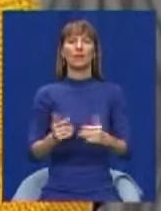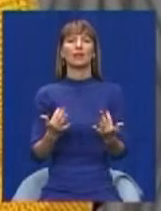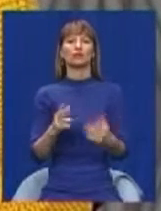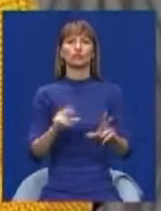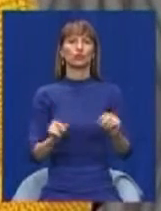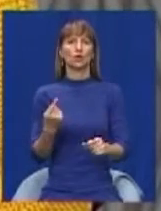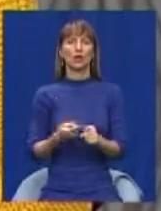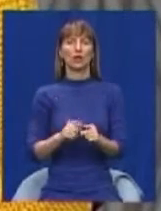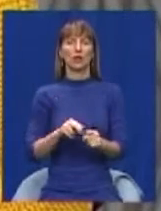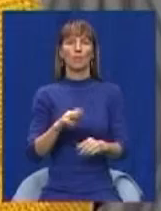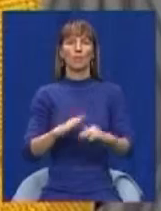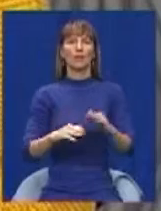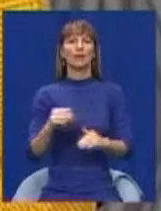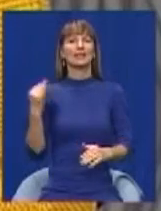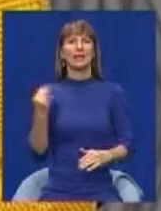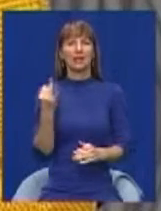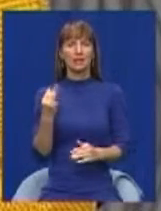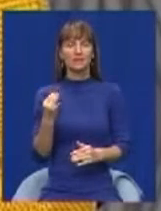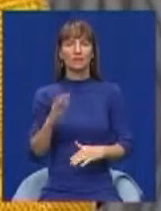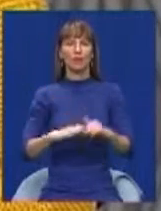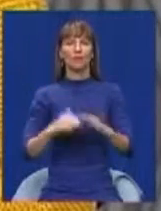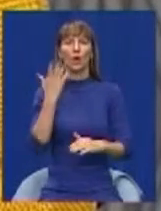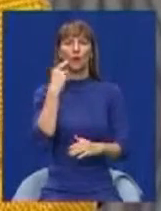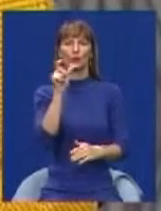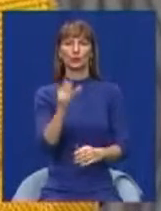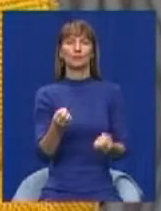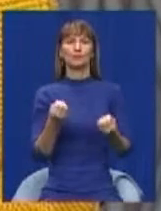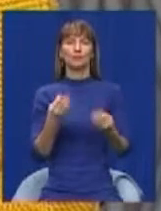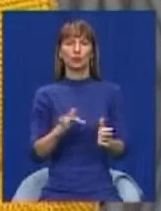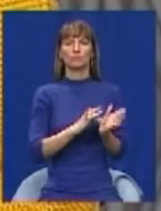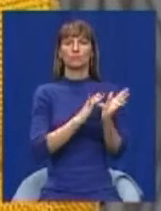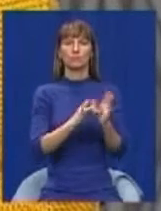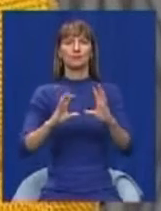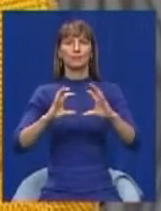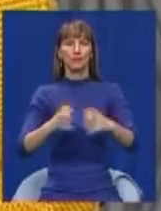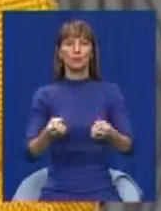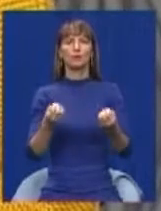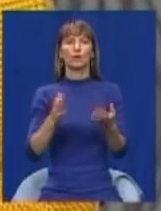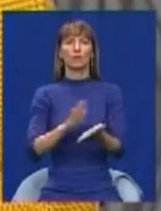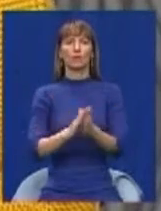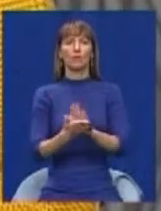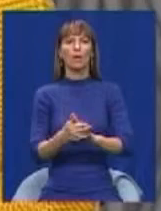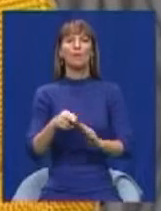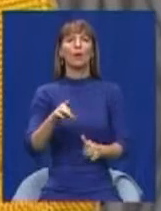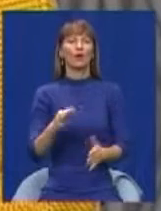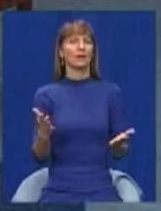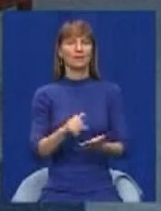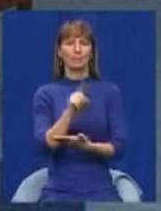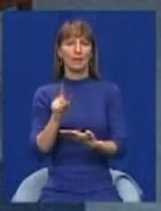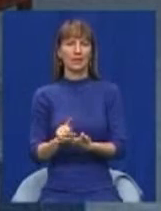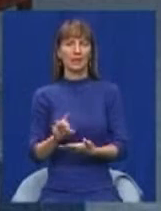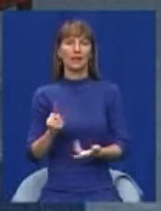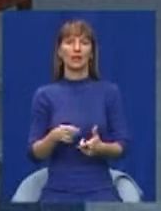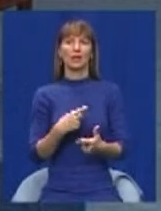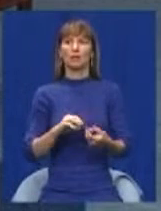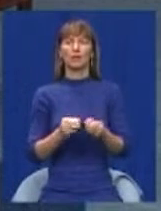професія дипломат – це дуже таки цікава професія, коли людина просто-напросто подорожує світом, просто домовляється про якісь певні там питання або